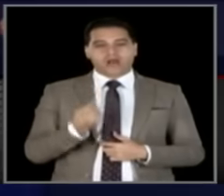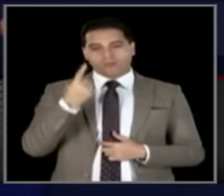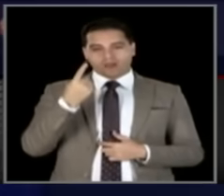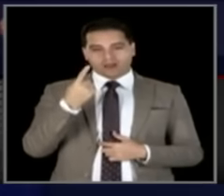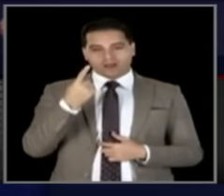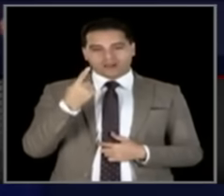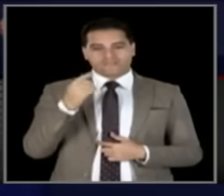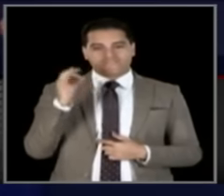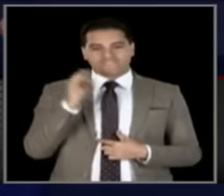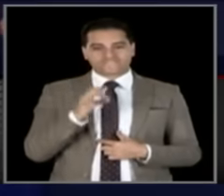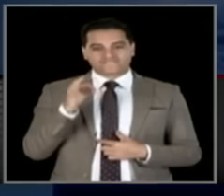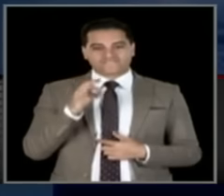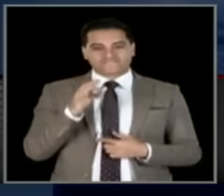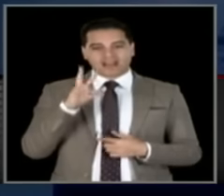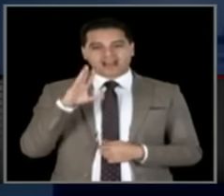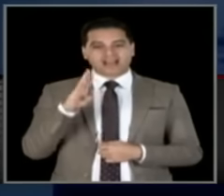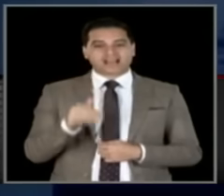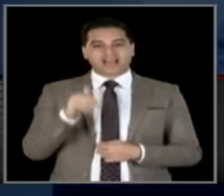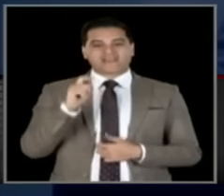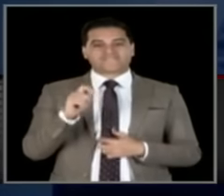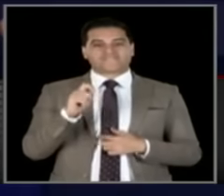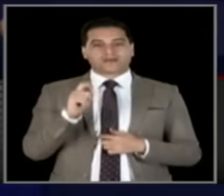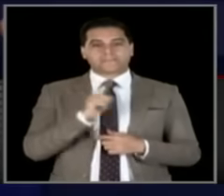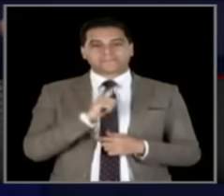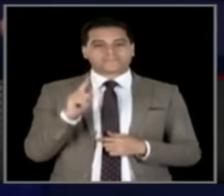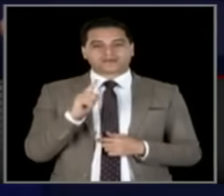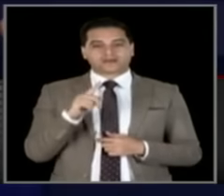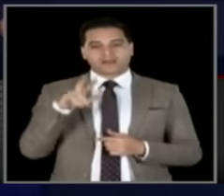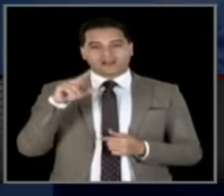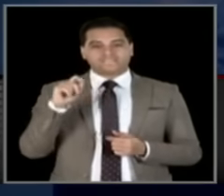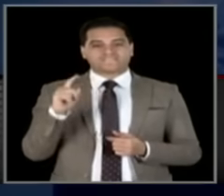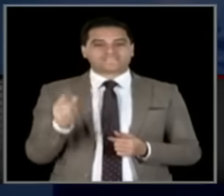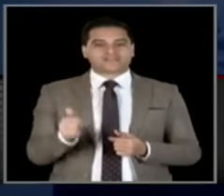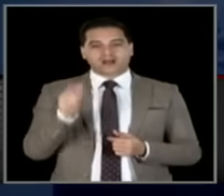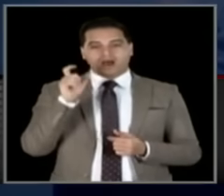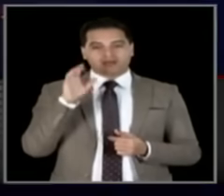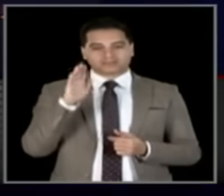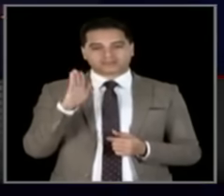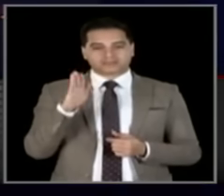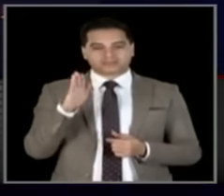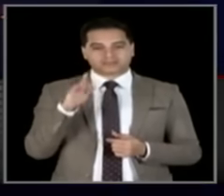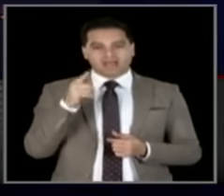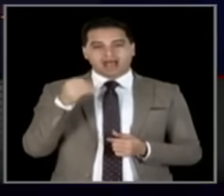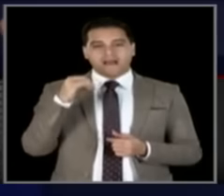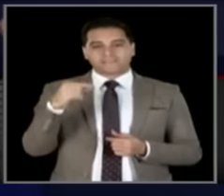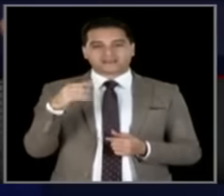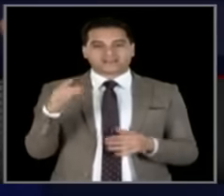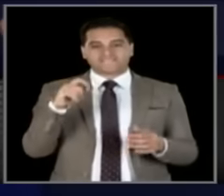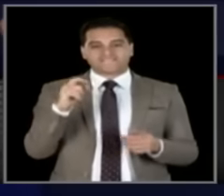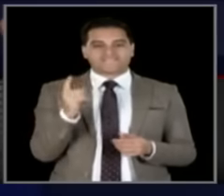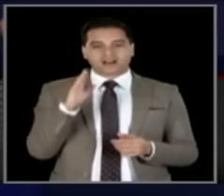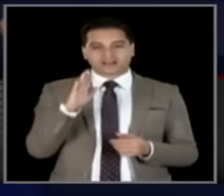قلت من الكاف. الكاف؟ مش الفرانس فوتبول. أحمد فرس